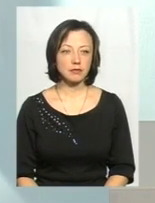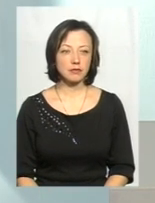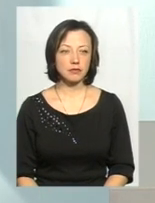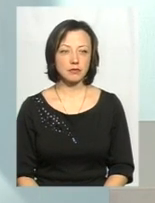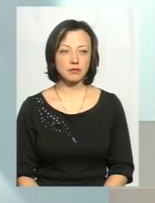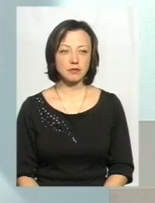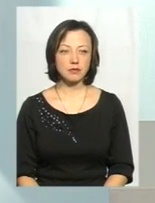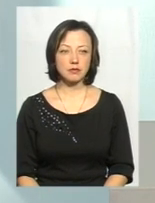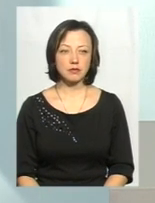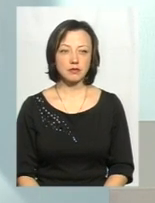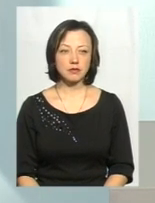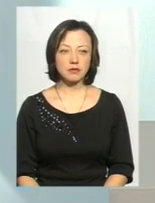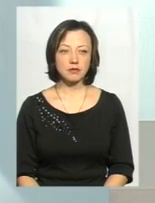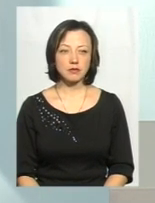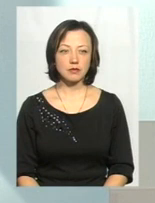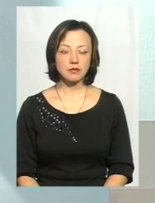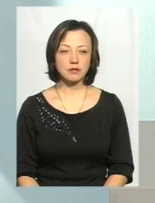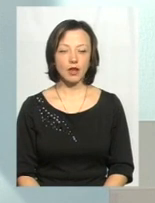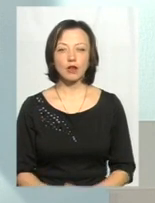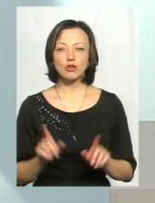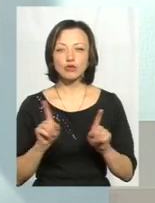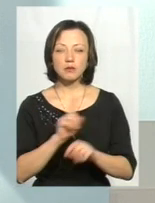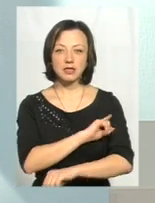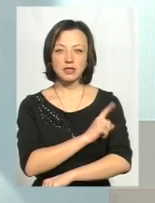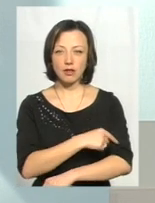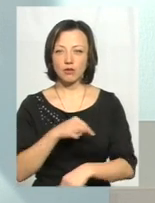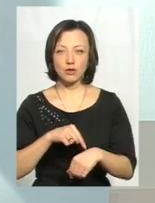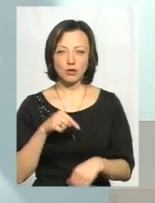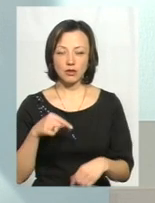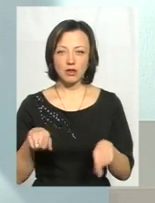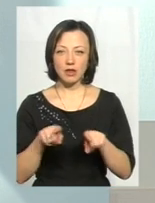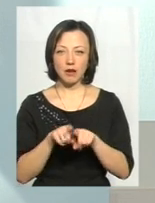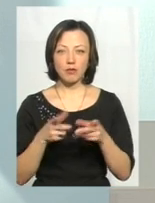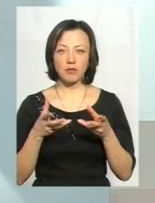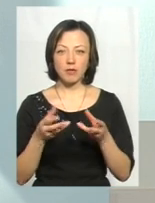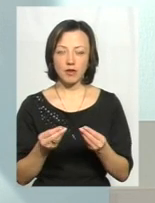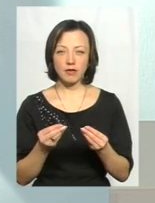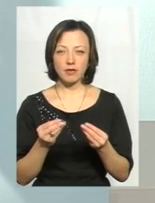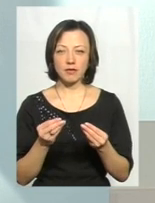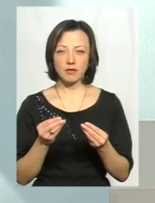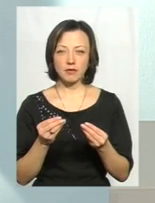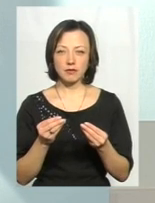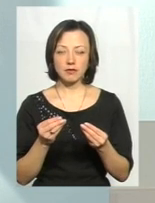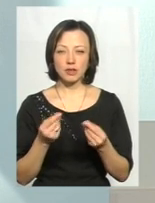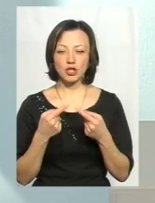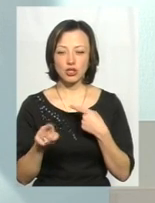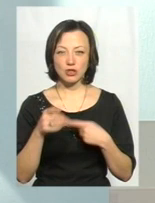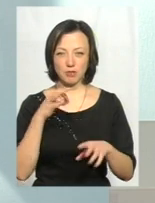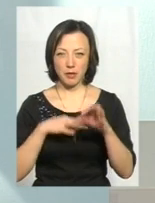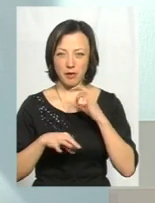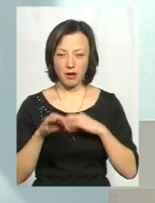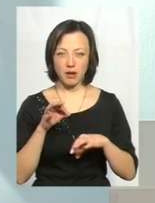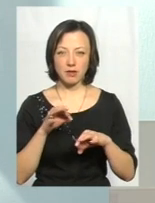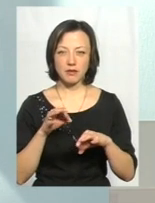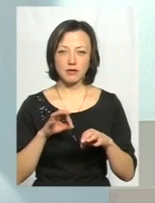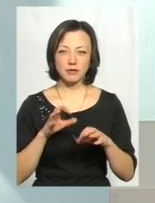Ну, скажімо так, щоб сильно воно відчувалося, такий вплив інших препаратів.